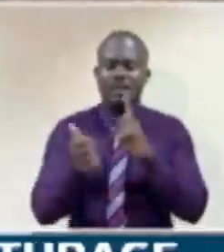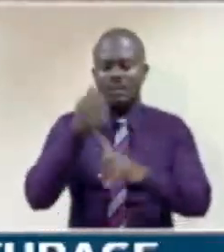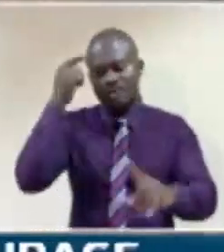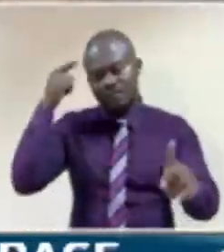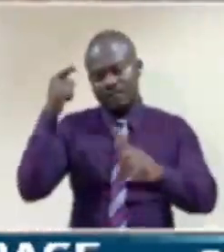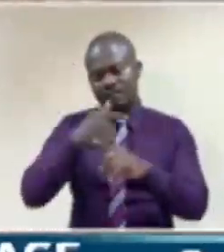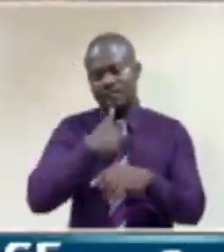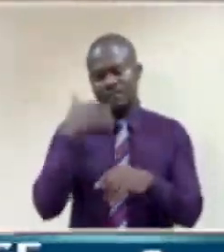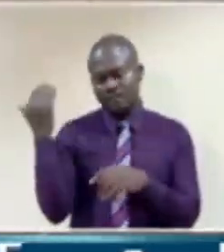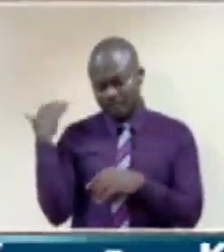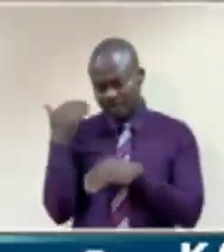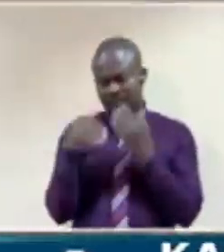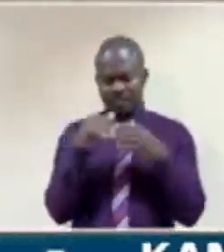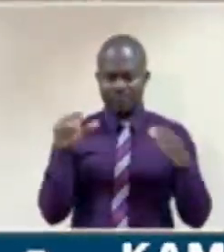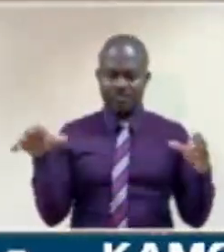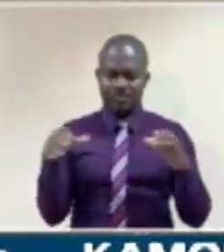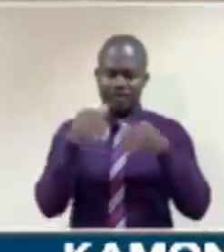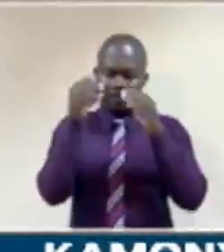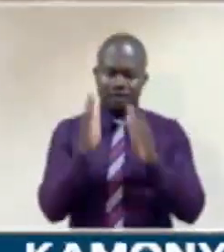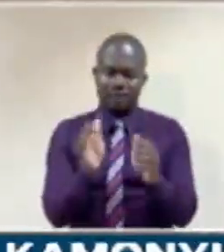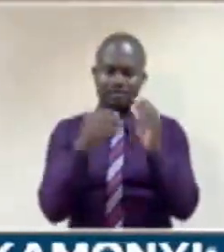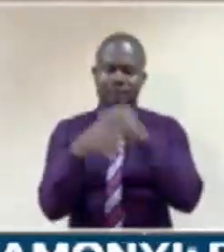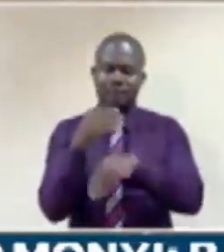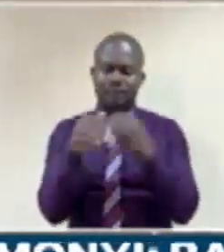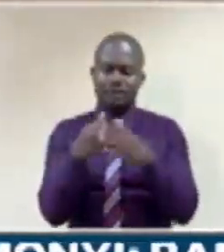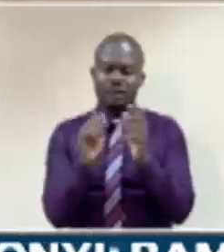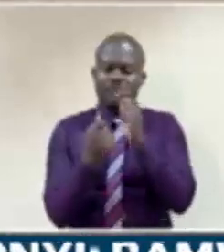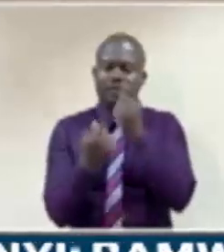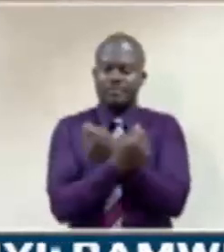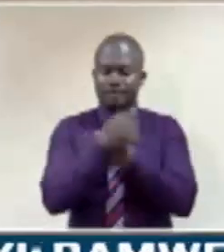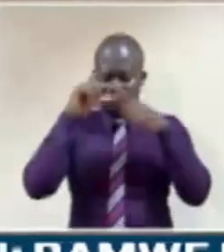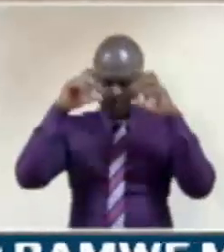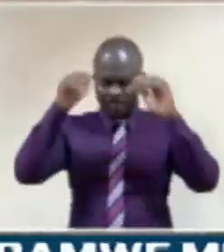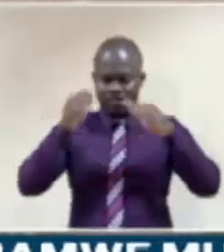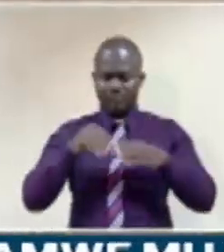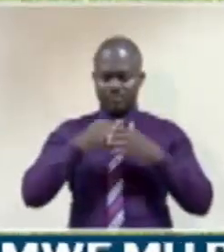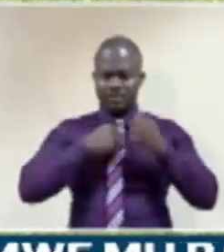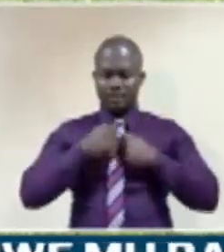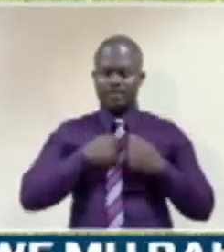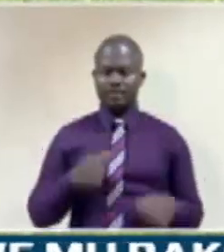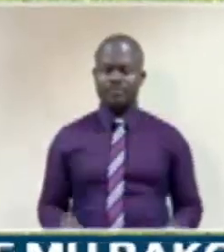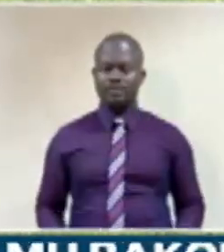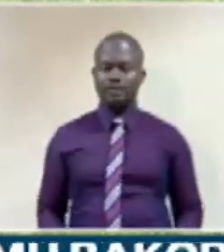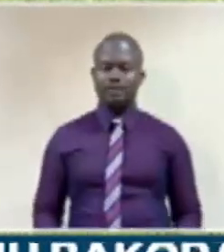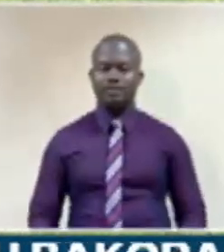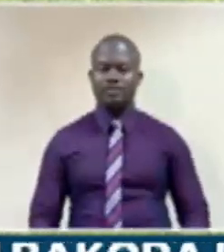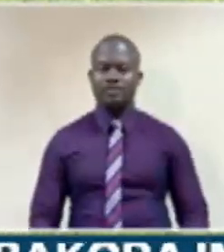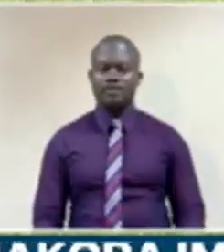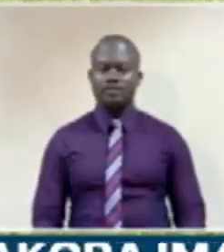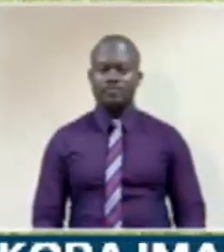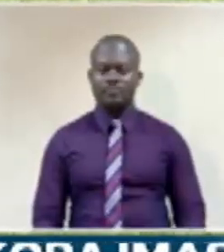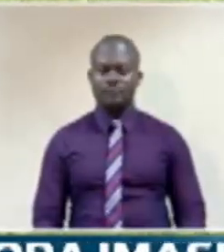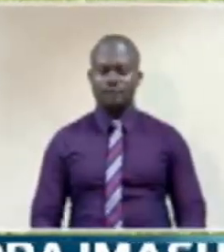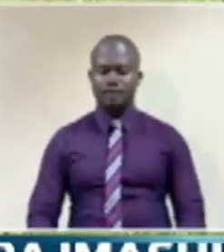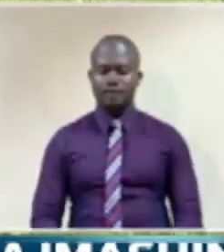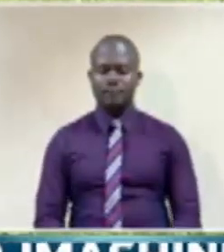ntego bari bafite yo guhuza umuhinzi n'isoko no kuvugurura isura y'ubuhinzi mu Rwanda. And what you have really seen